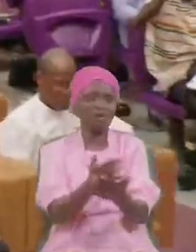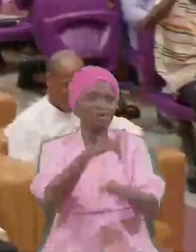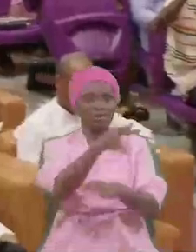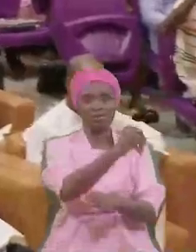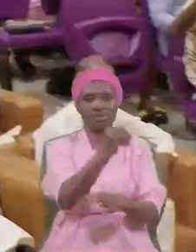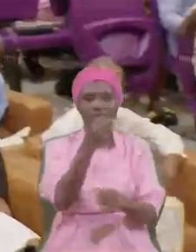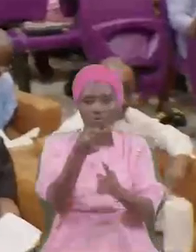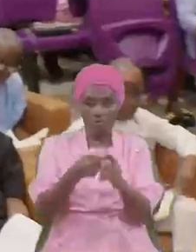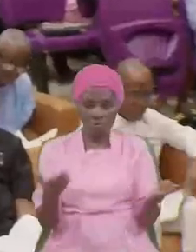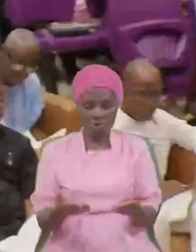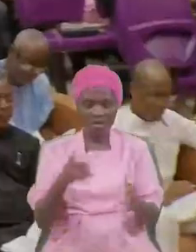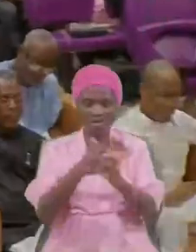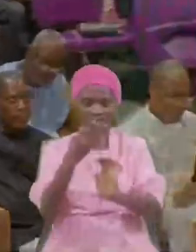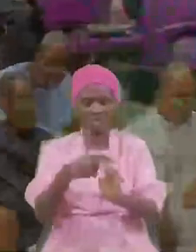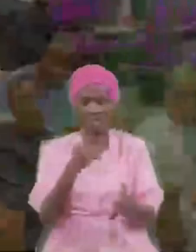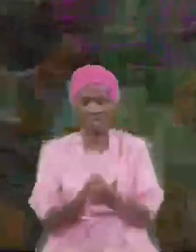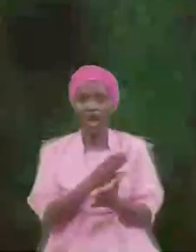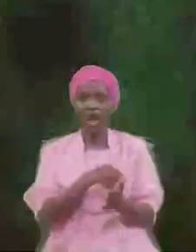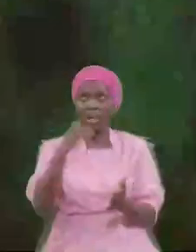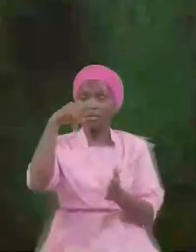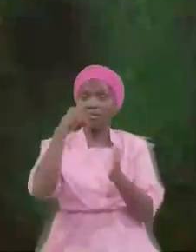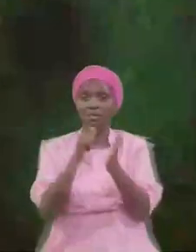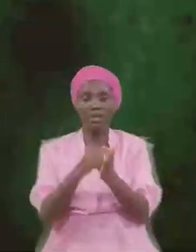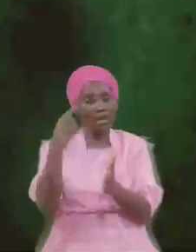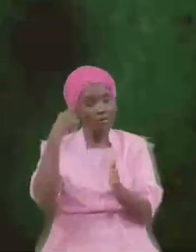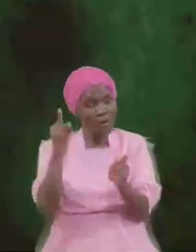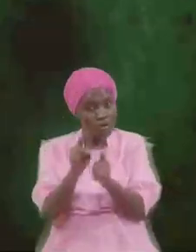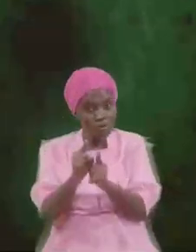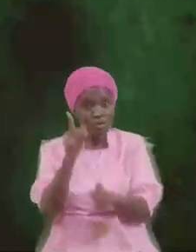vont les atteindre là-bas. Et pour ceux qui sont